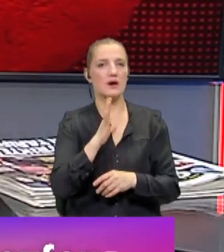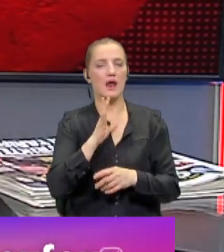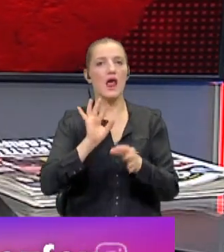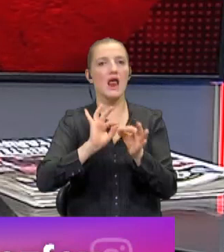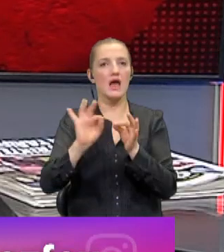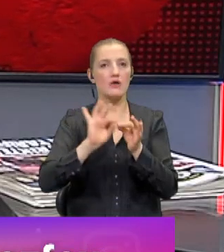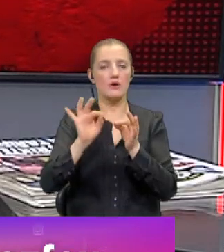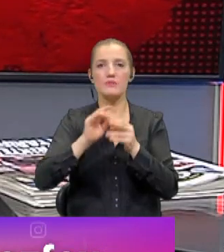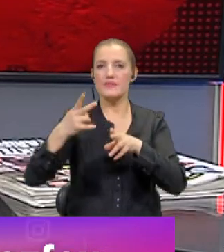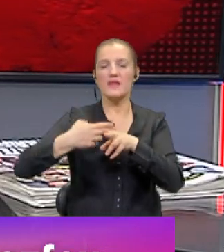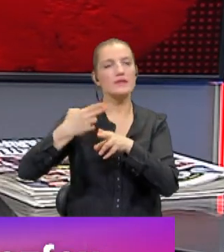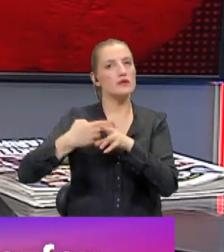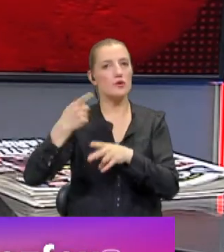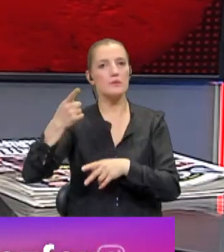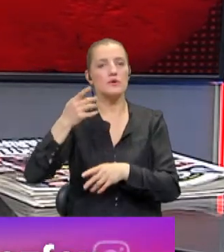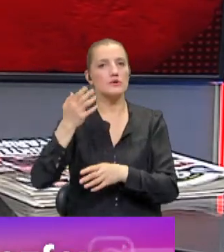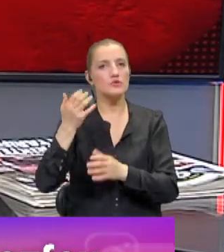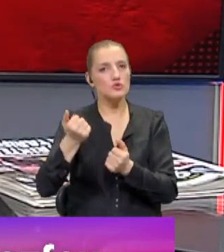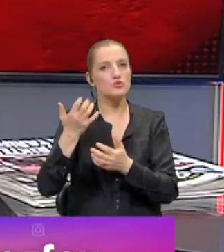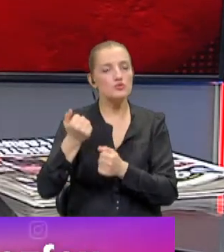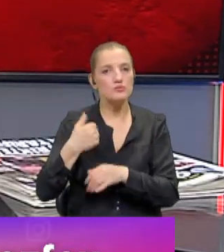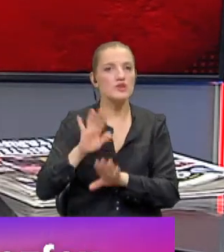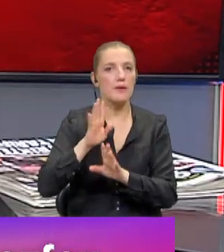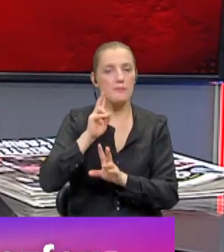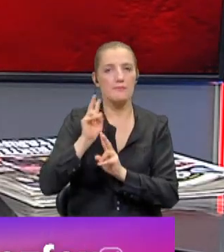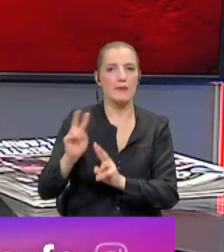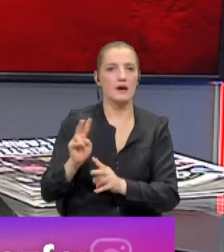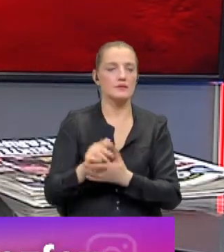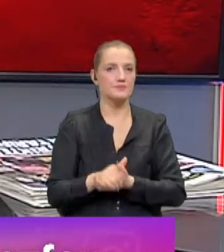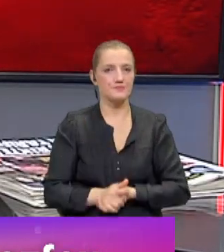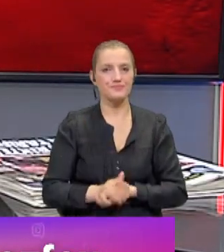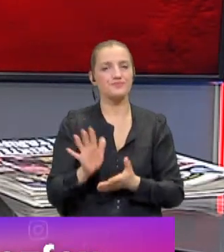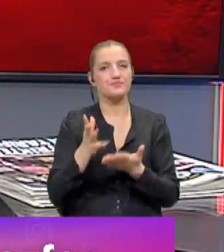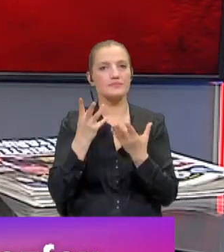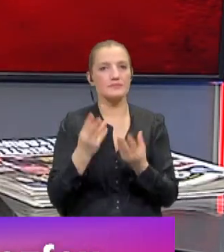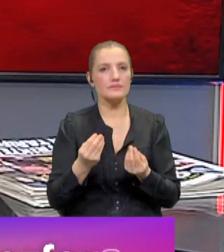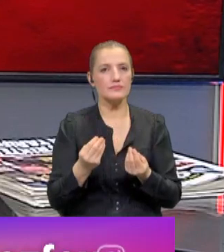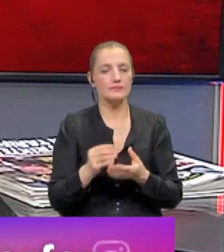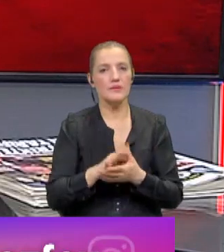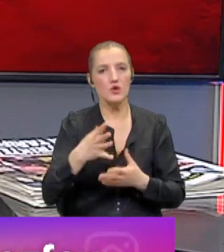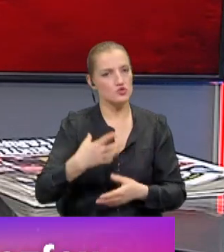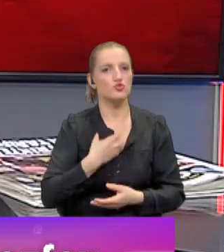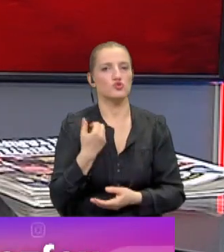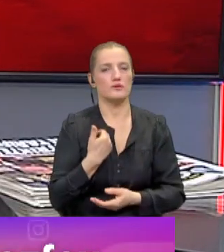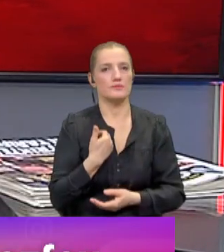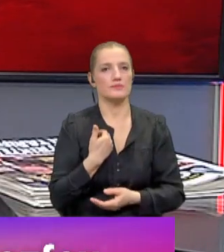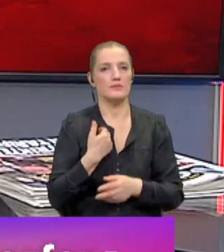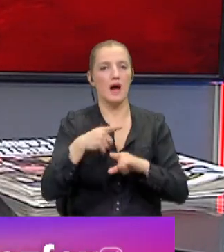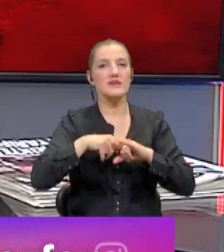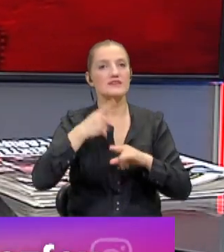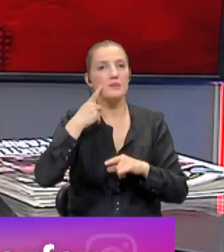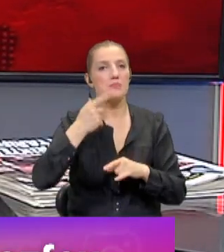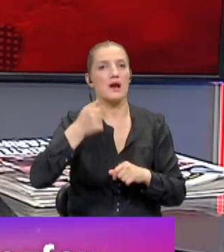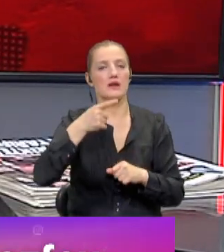ekonomide deneniyor bakalım tutacak bu tutmayacaksın tutmazsa ne olur rü rü rü m'de DİHA bu